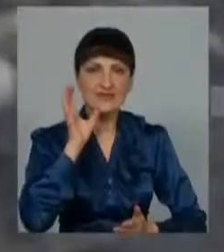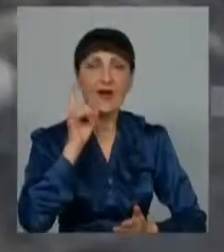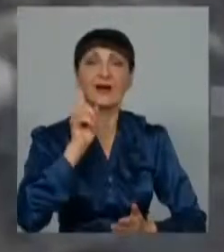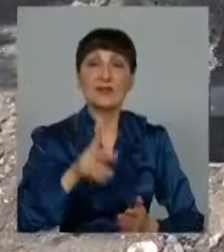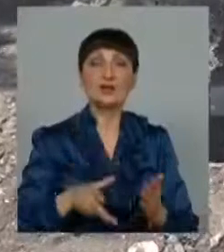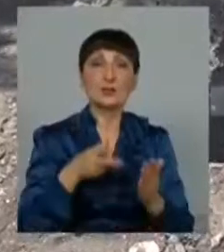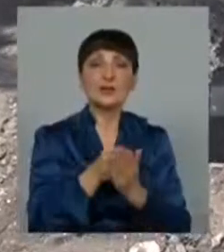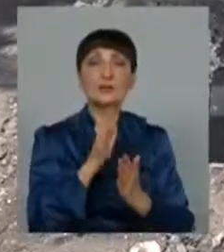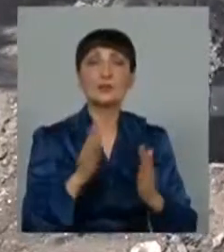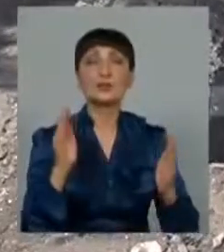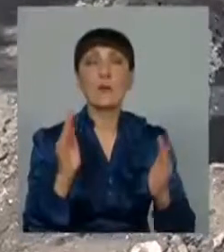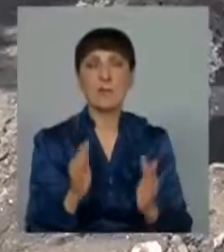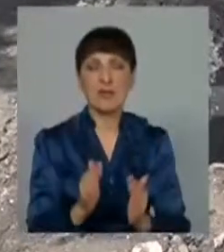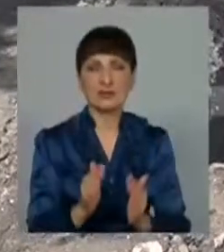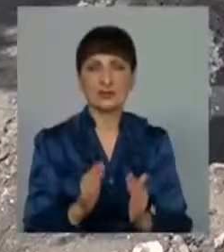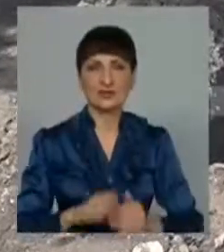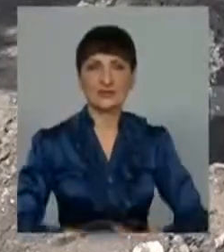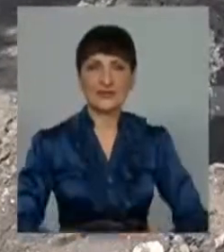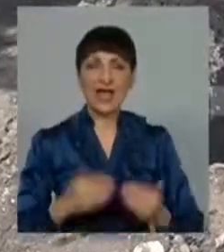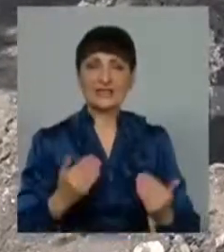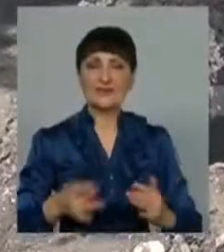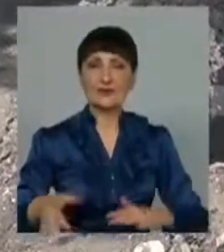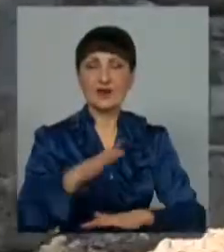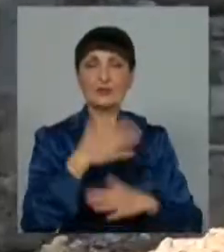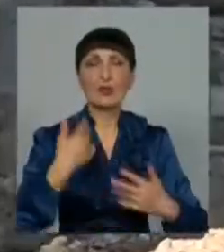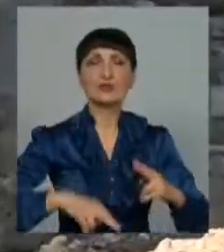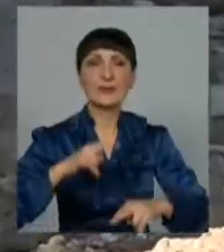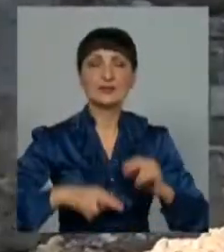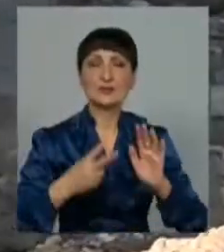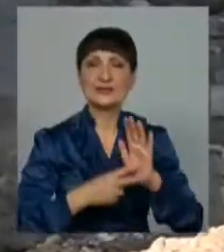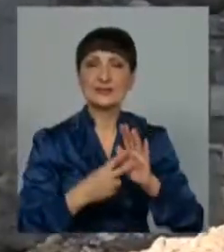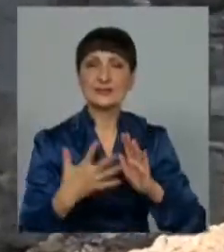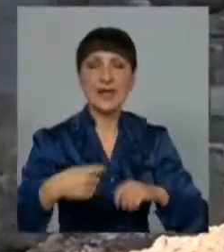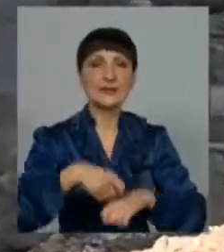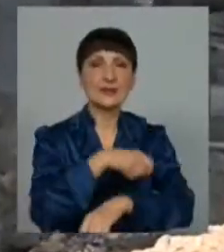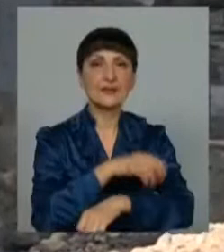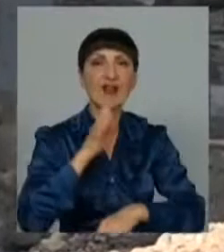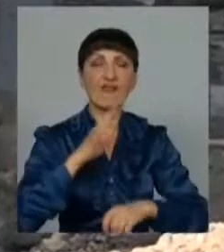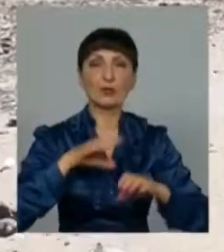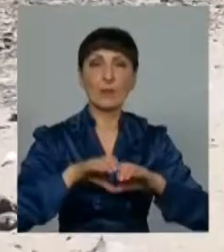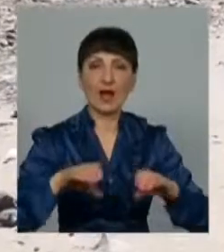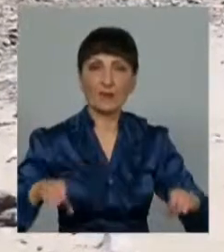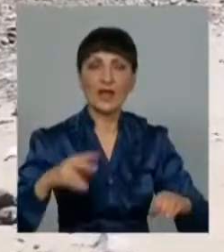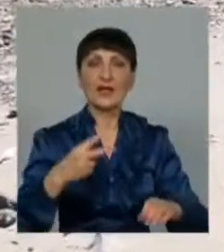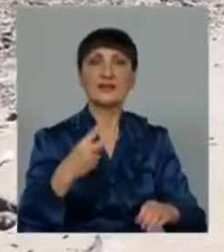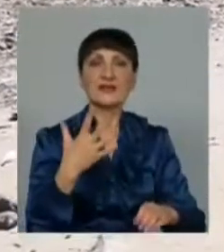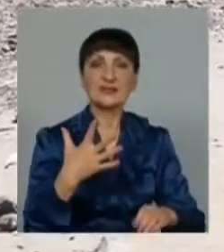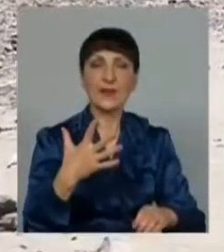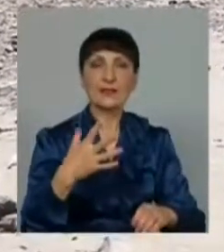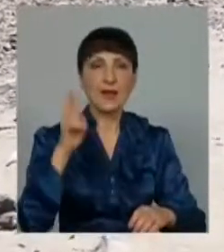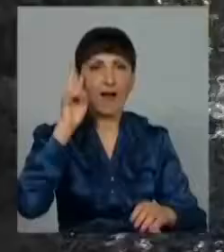и платить за нее будут в разы меньше. На сегодня в районе уже построили 75 километров водопровода и 25